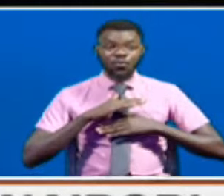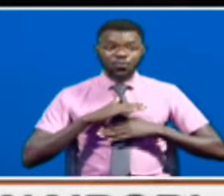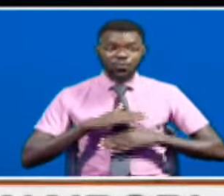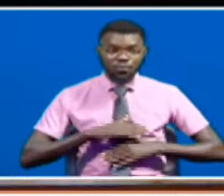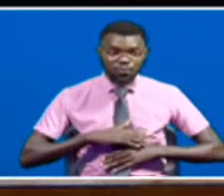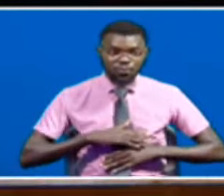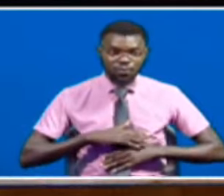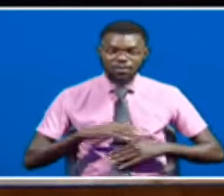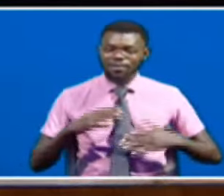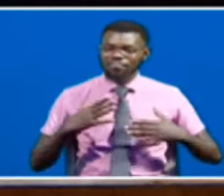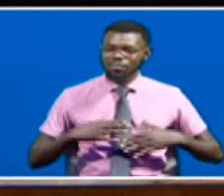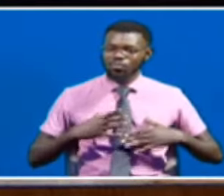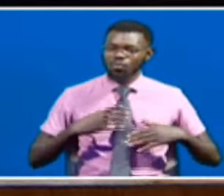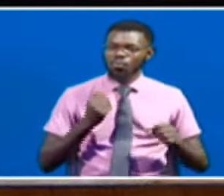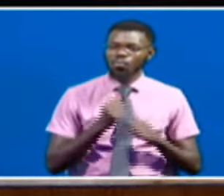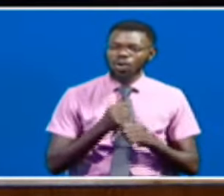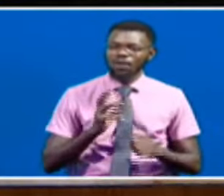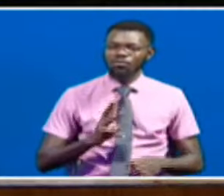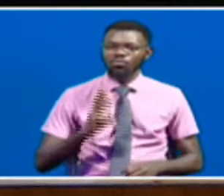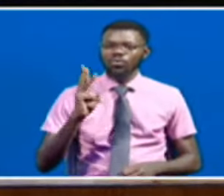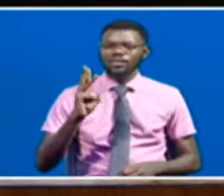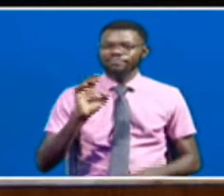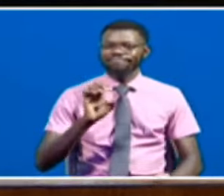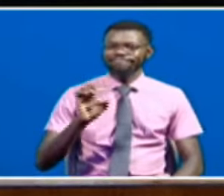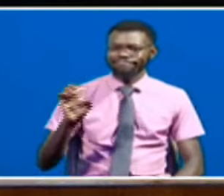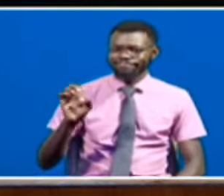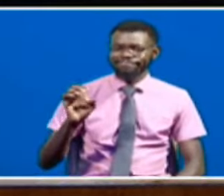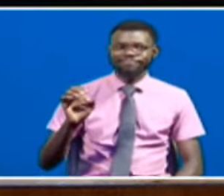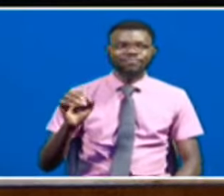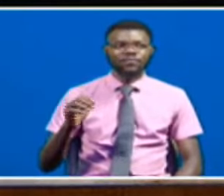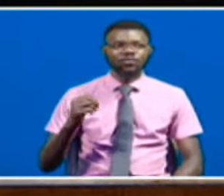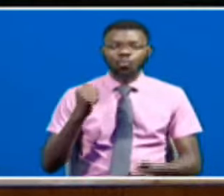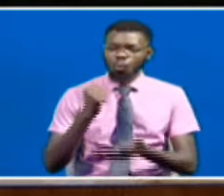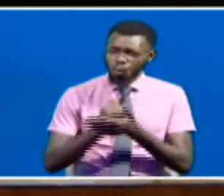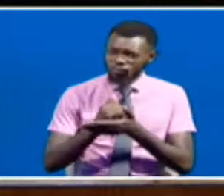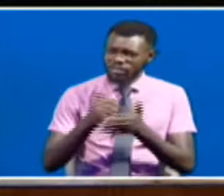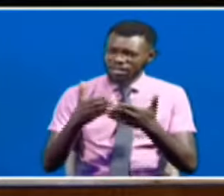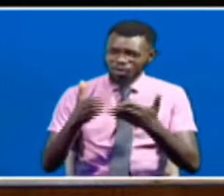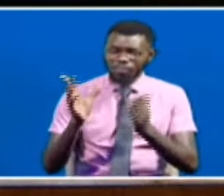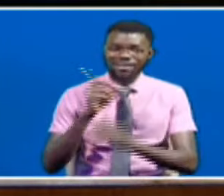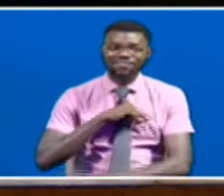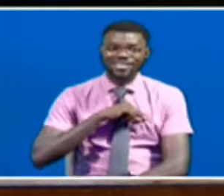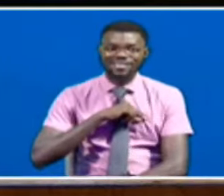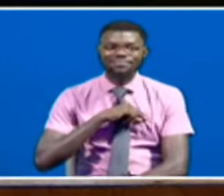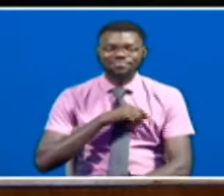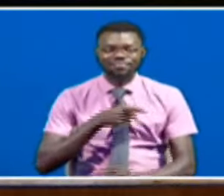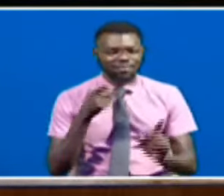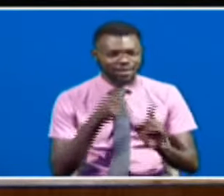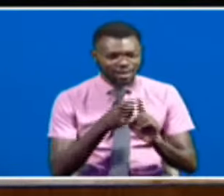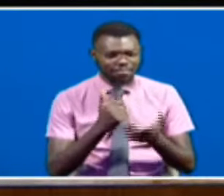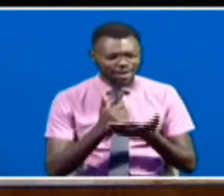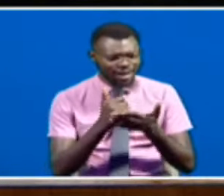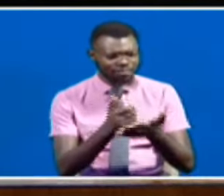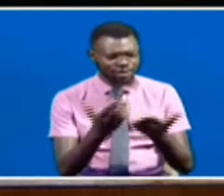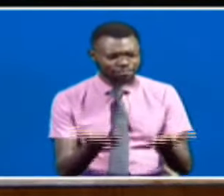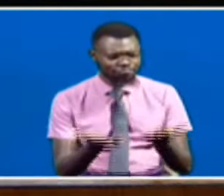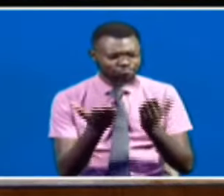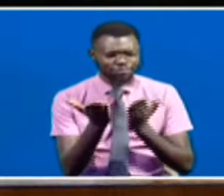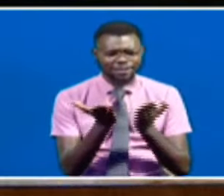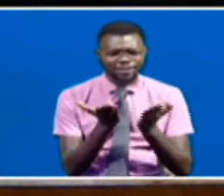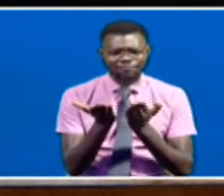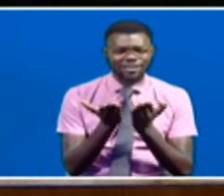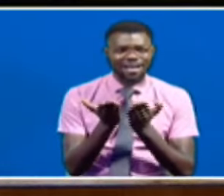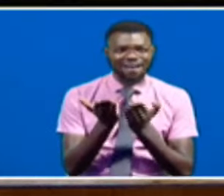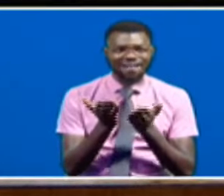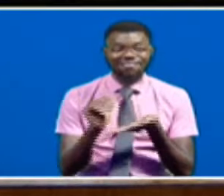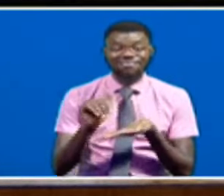Wakazi wa Wajir Mashariki baada ya kufunguliwa kwa ofisi ya kwanza katika eneo bunge hilo ambayo itasaidia kuimarisha utoaji huduma katika eneo hilo.